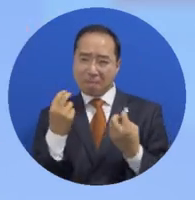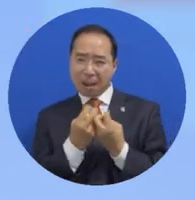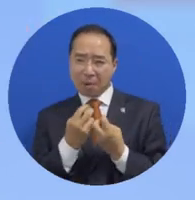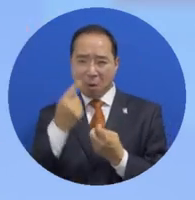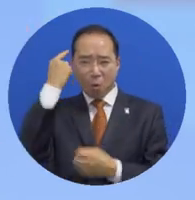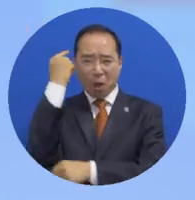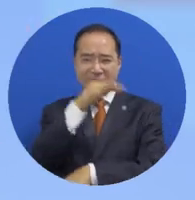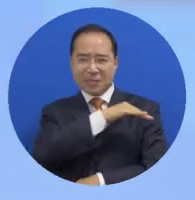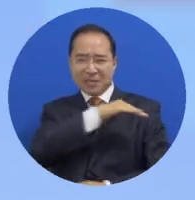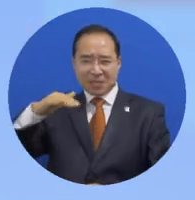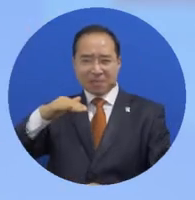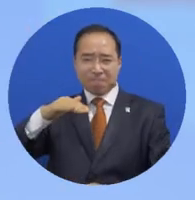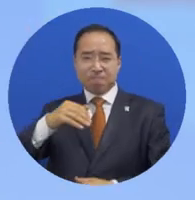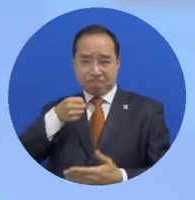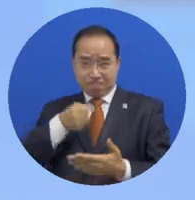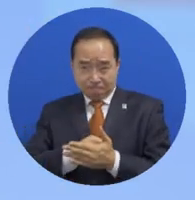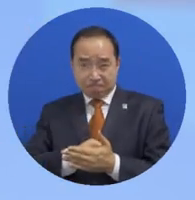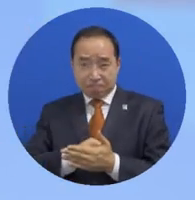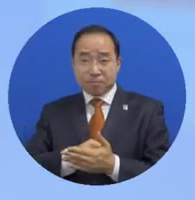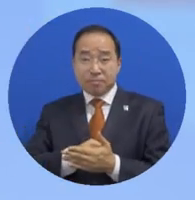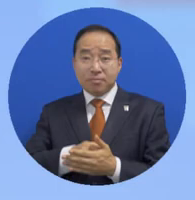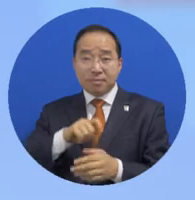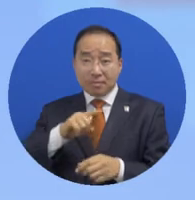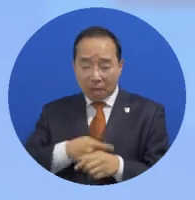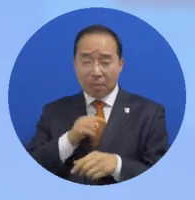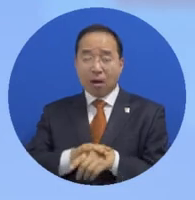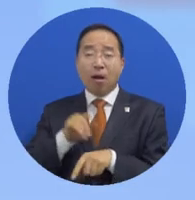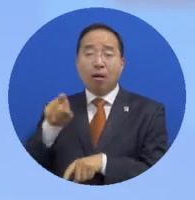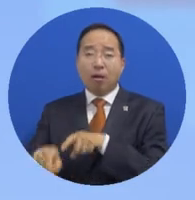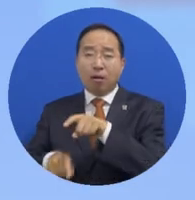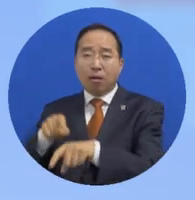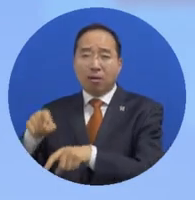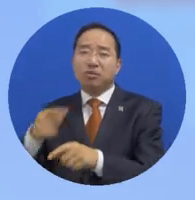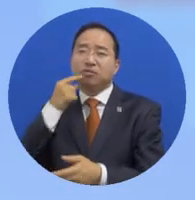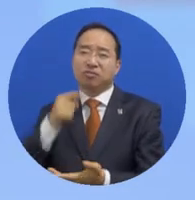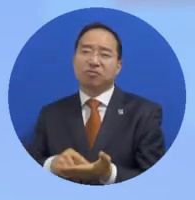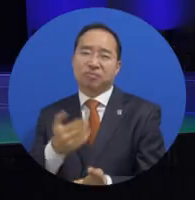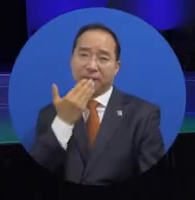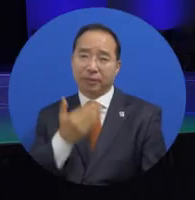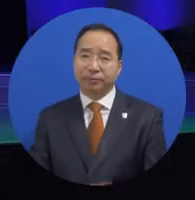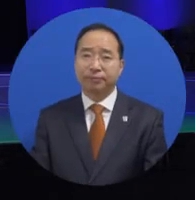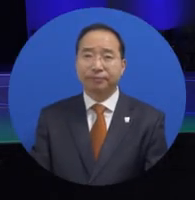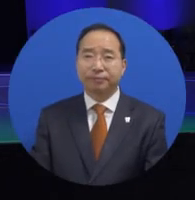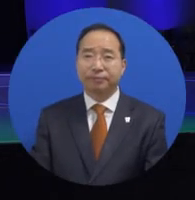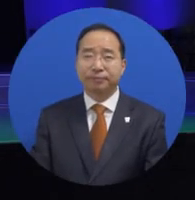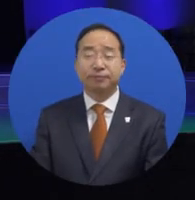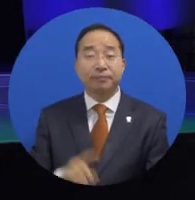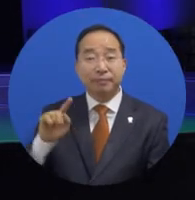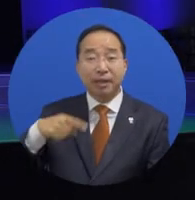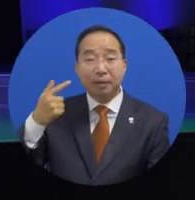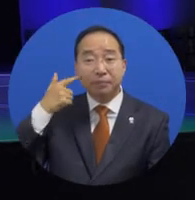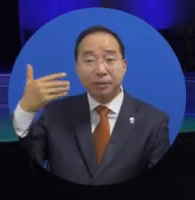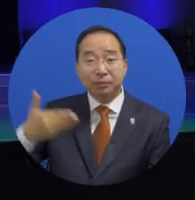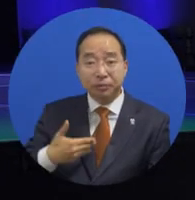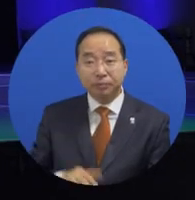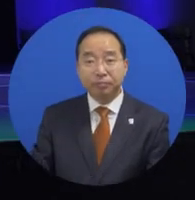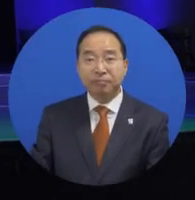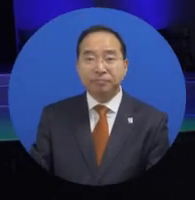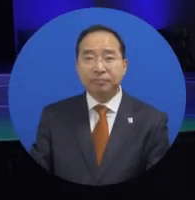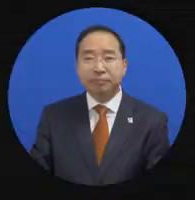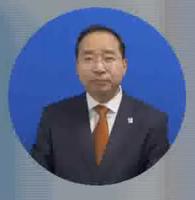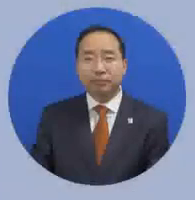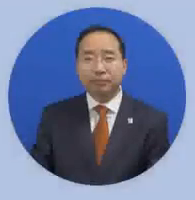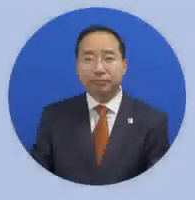원칙을 세워놓으면 그 원칙을 지키고 그 실천하기가 쉬울 것 같아요. 네, 이번에는 서대문구에서 정윤희